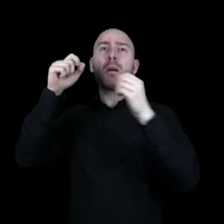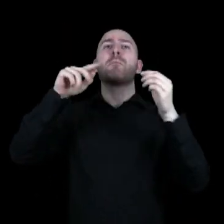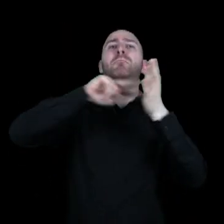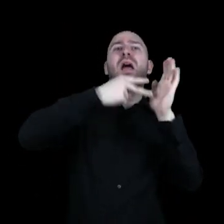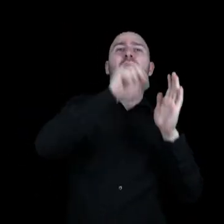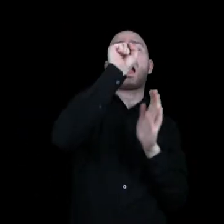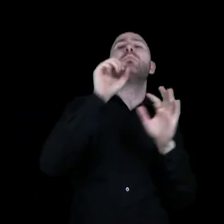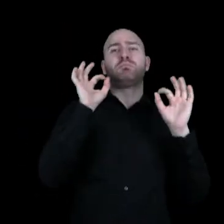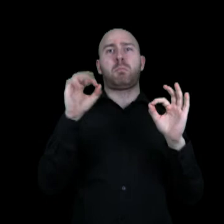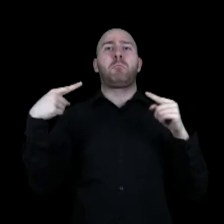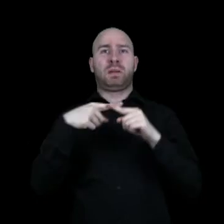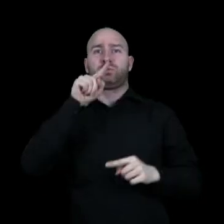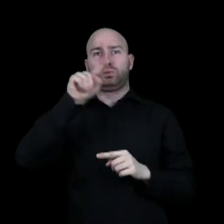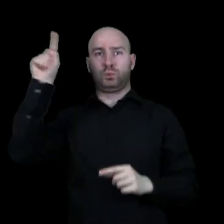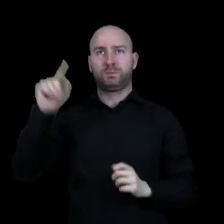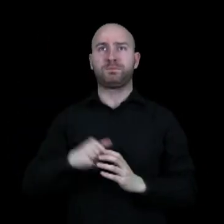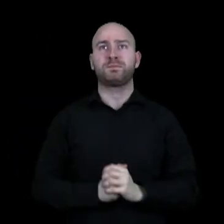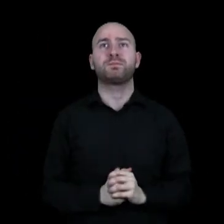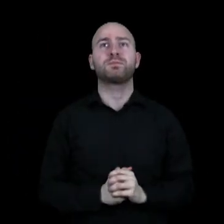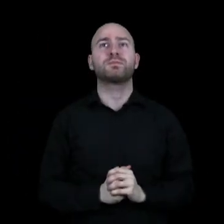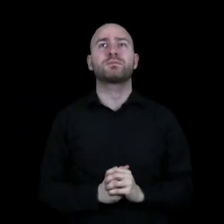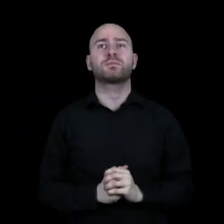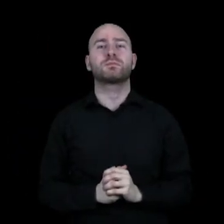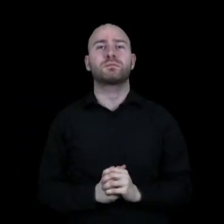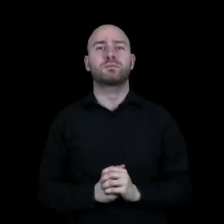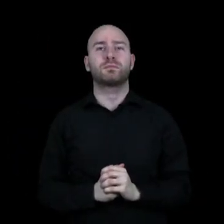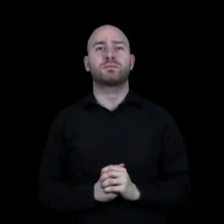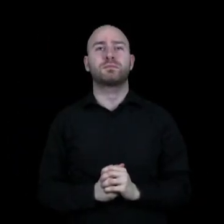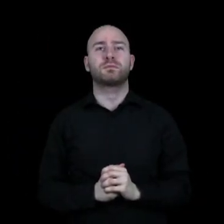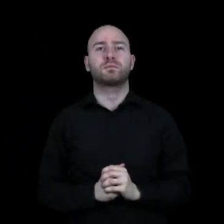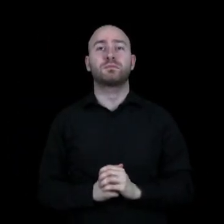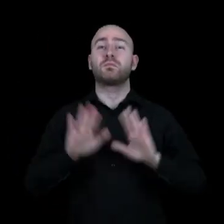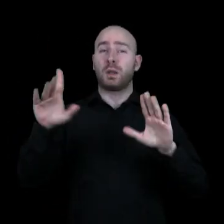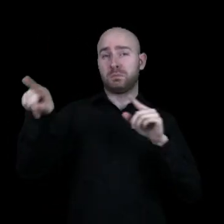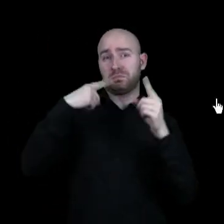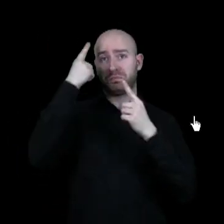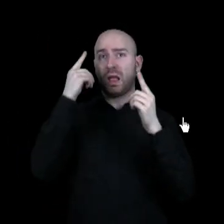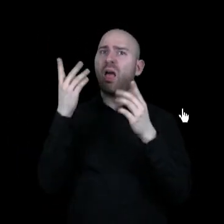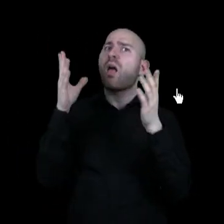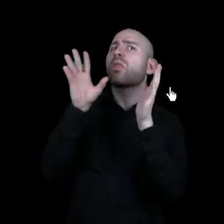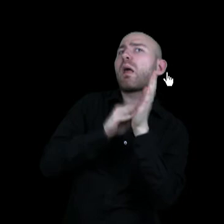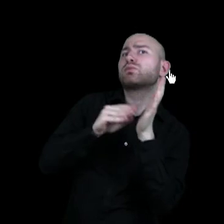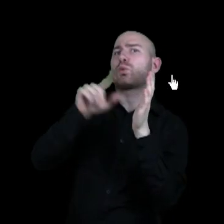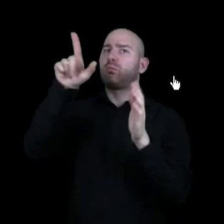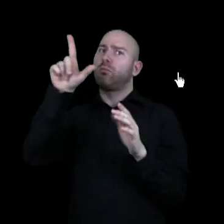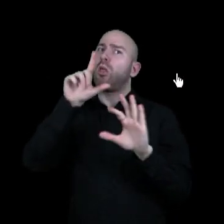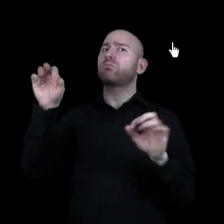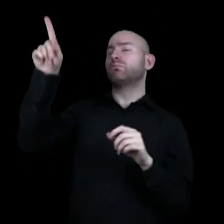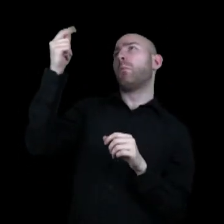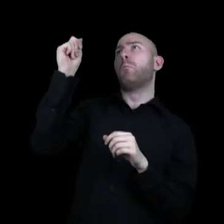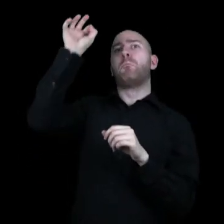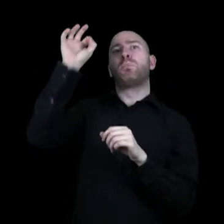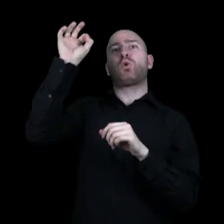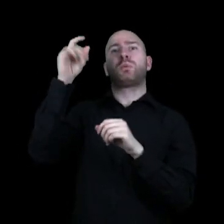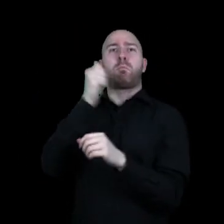ani w B, ani w inne zadania dające niższy zwrot. Kiedy mam wysokie stopy procentowe tutaj, to zrealizuję tylko przedsięwzięcie